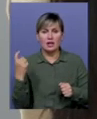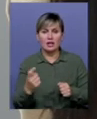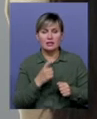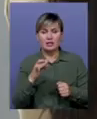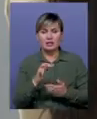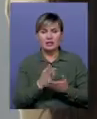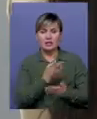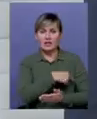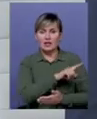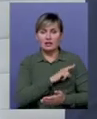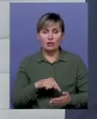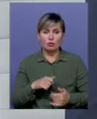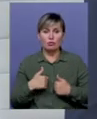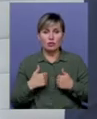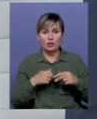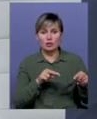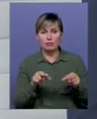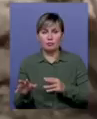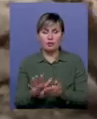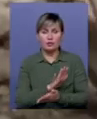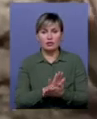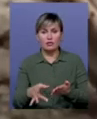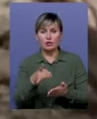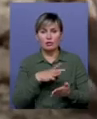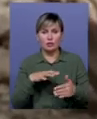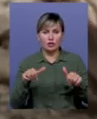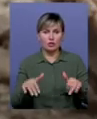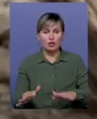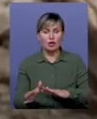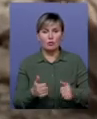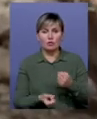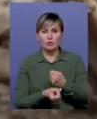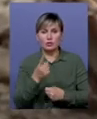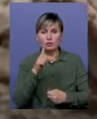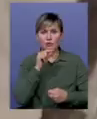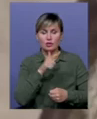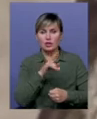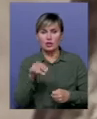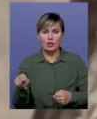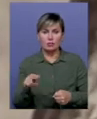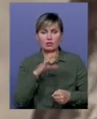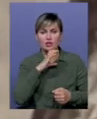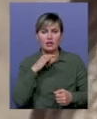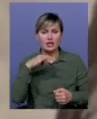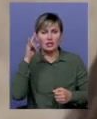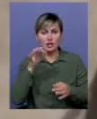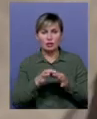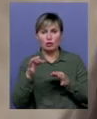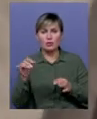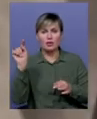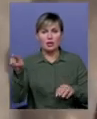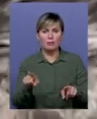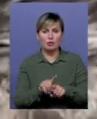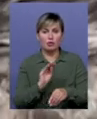и ветеринарии, усилить профилактические меры в регионе было решено после вспышки птичьего гриппа в Северо-Казахстанской области. Там